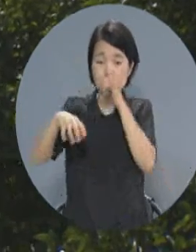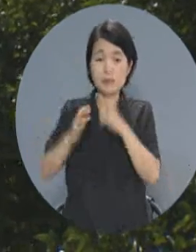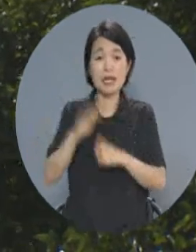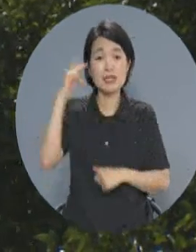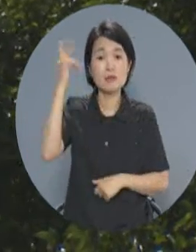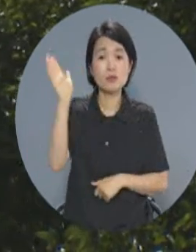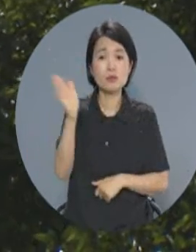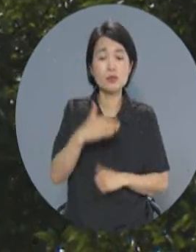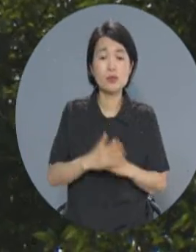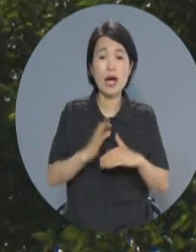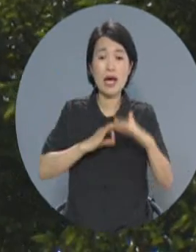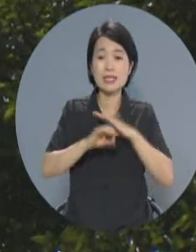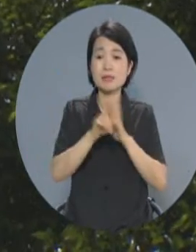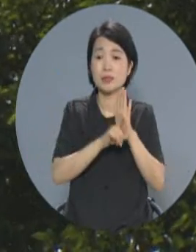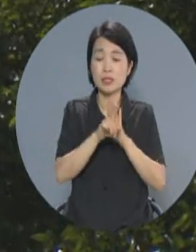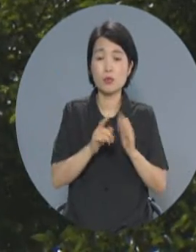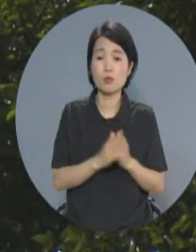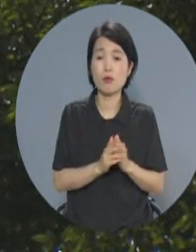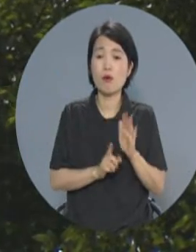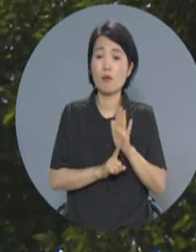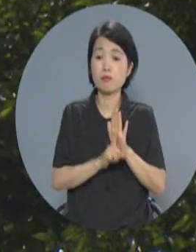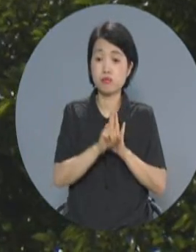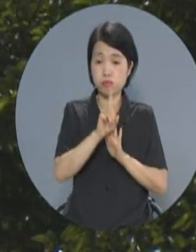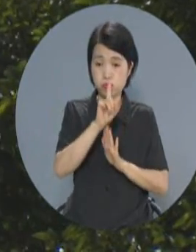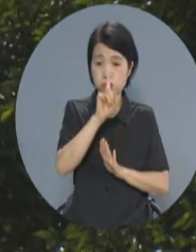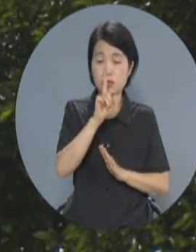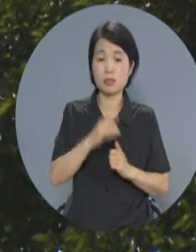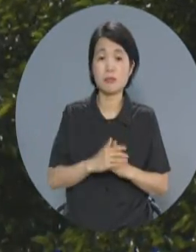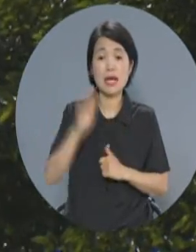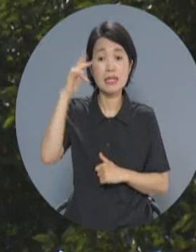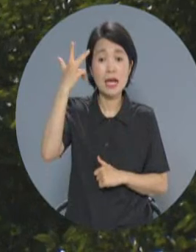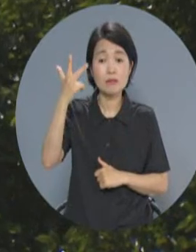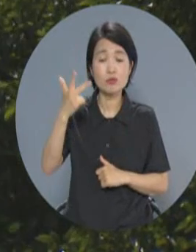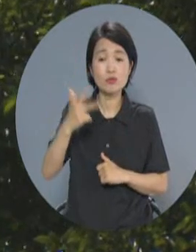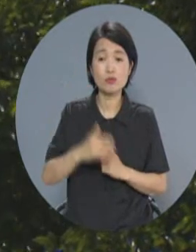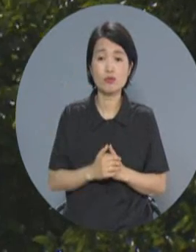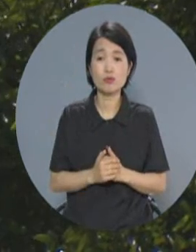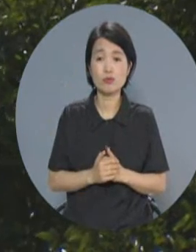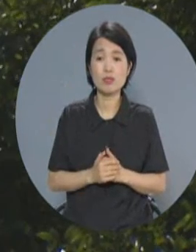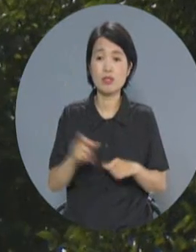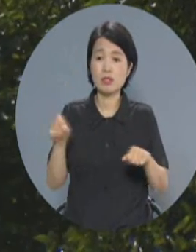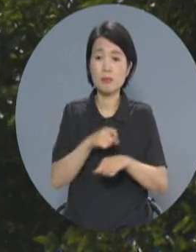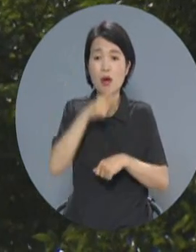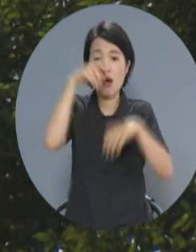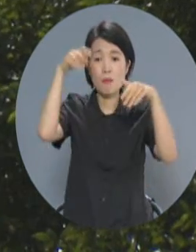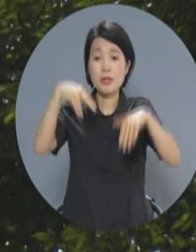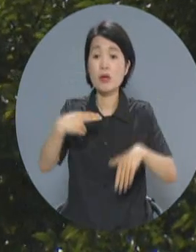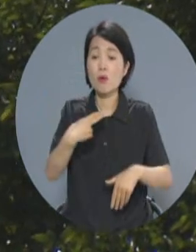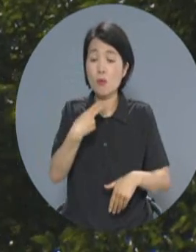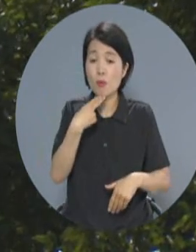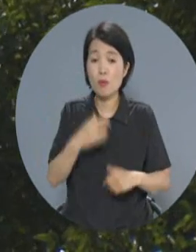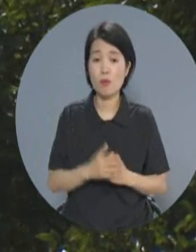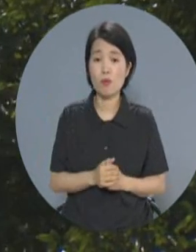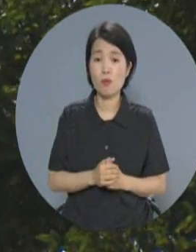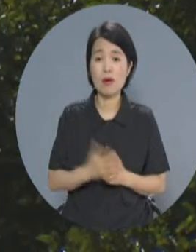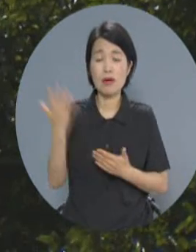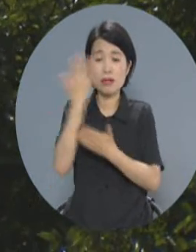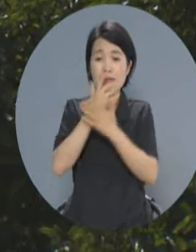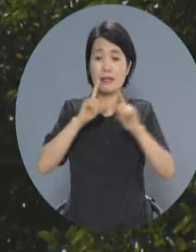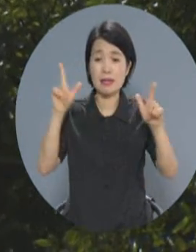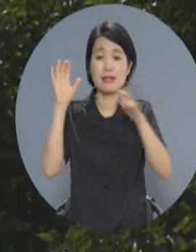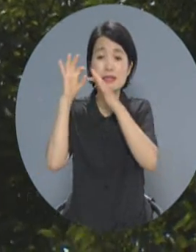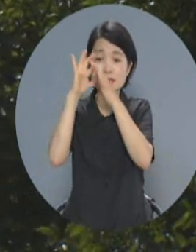다음주부터 아침기온은 점차 오르겠습니다 다음 주 아직까지는 특별한 비 소식은 없고 흐린 날씨가